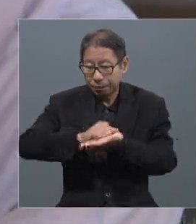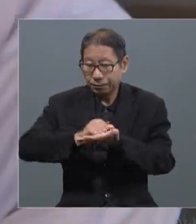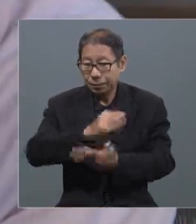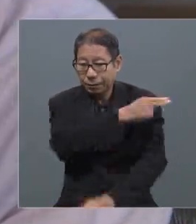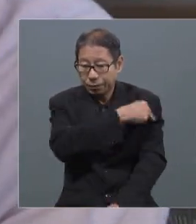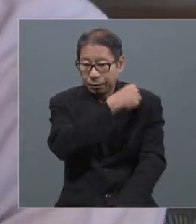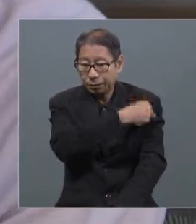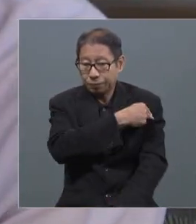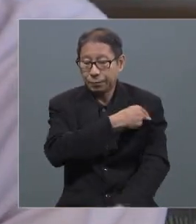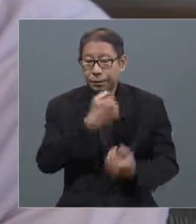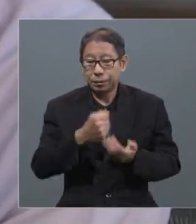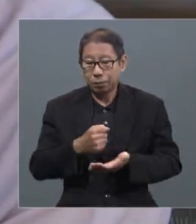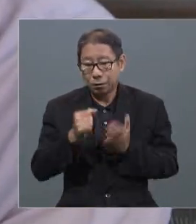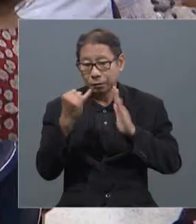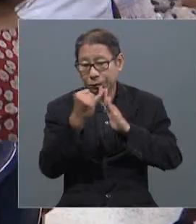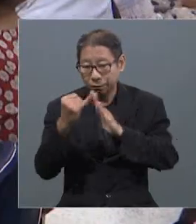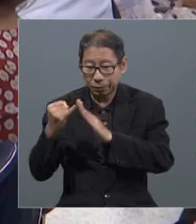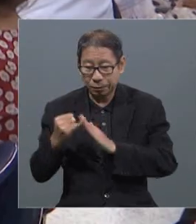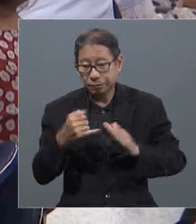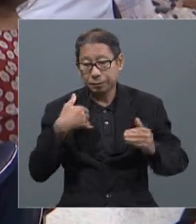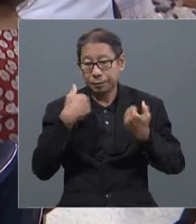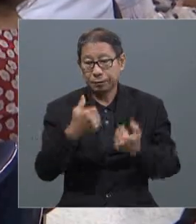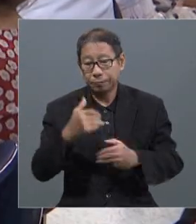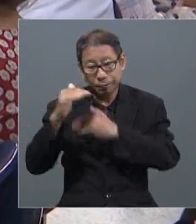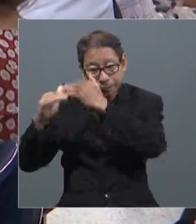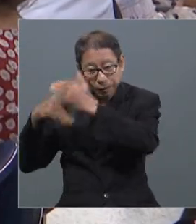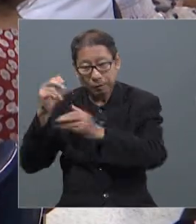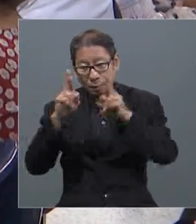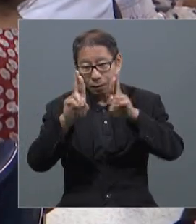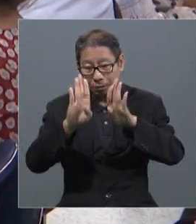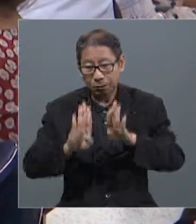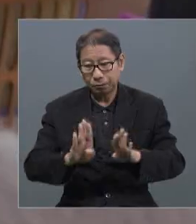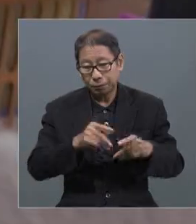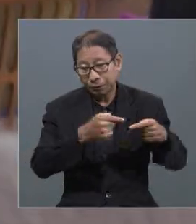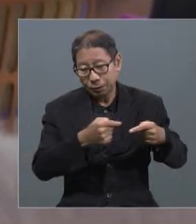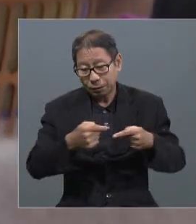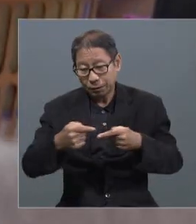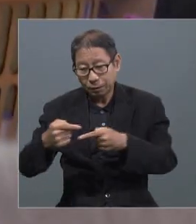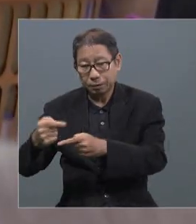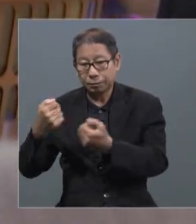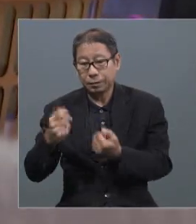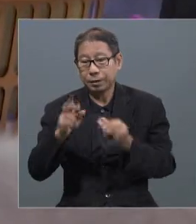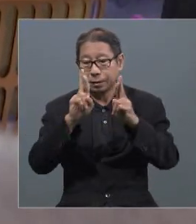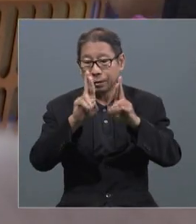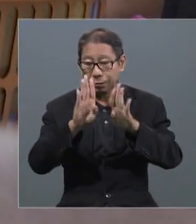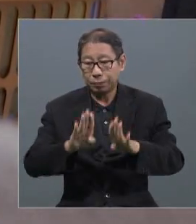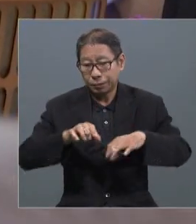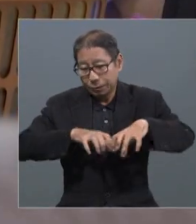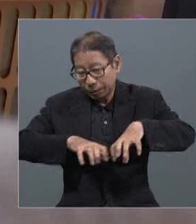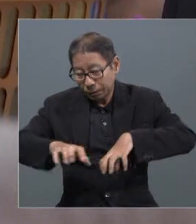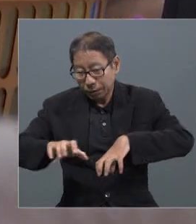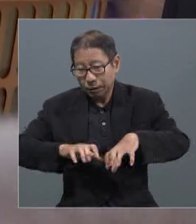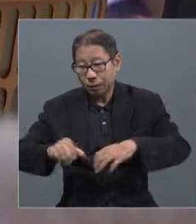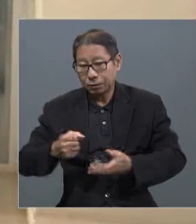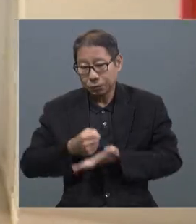งพยาบาลทั่วไปประจำจังหวัดมีการพัฒนาระบบบริการอย่างต่อเนื่องและได้รับระบบบริการจัดการ